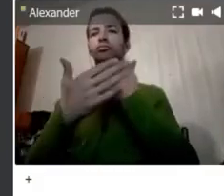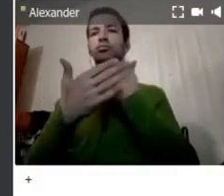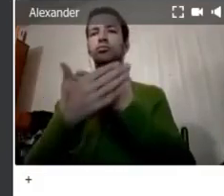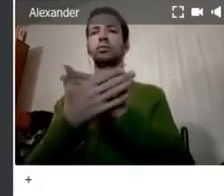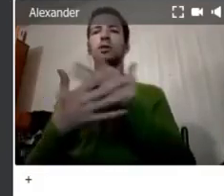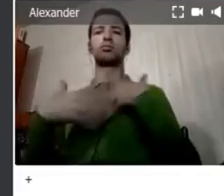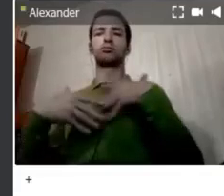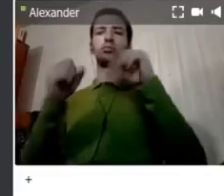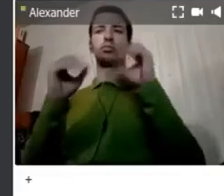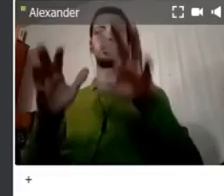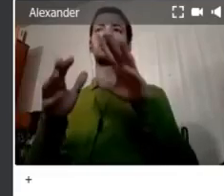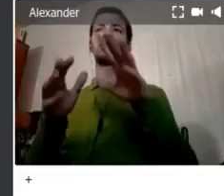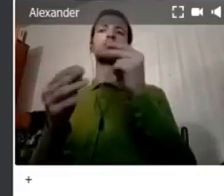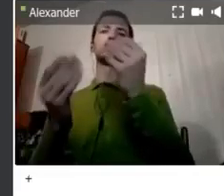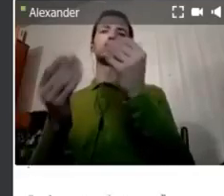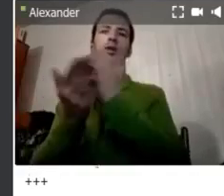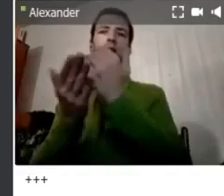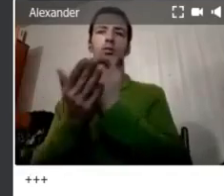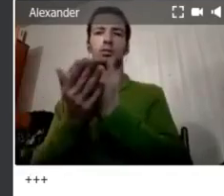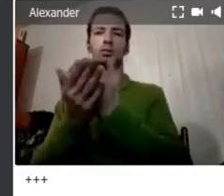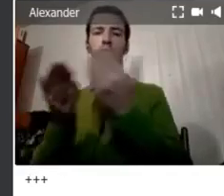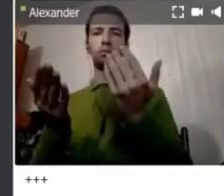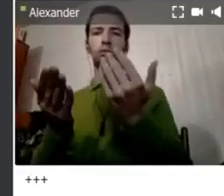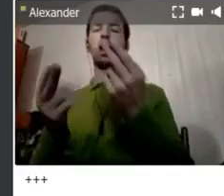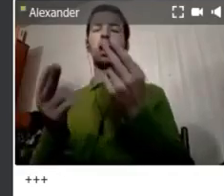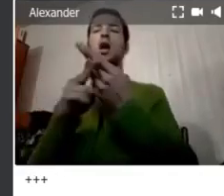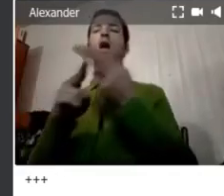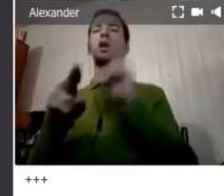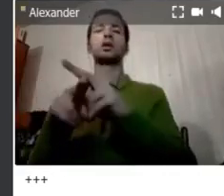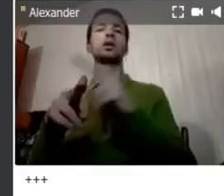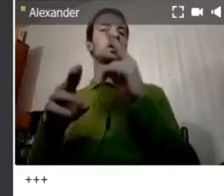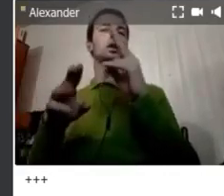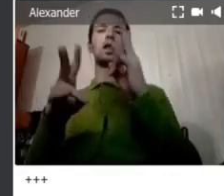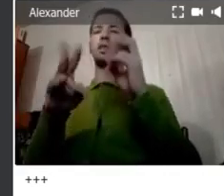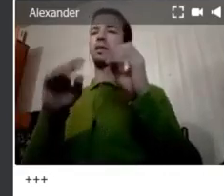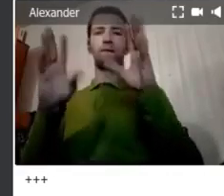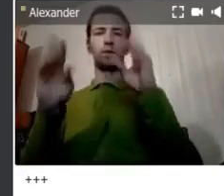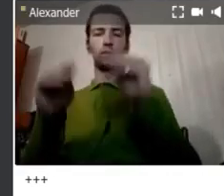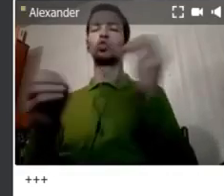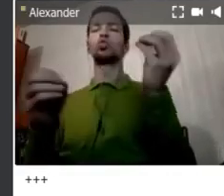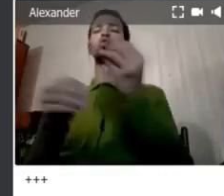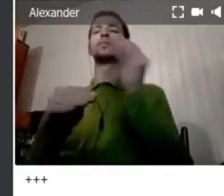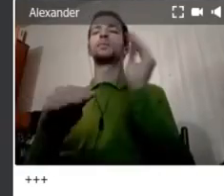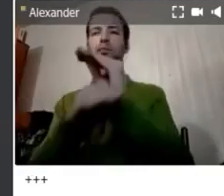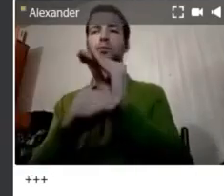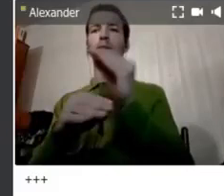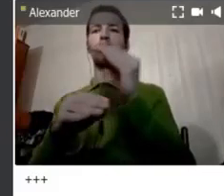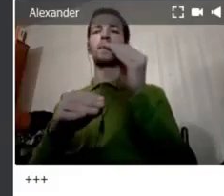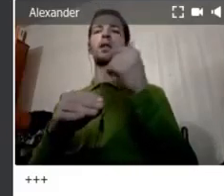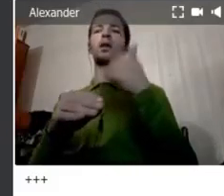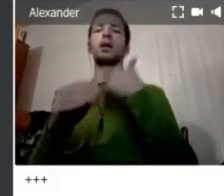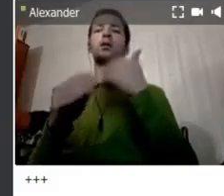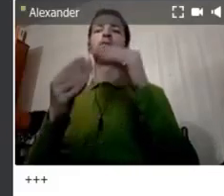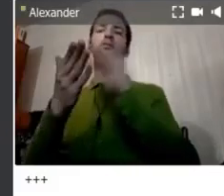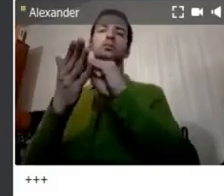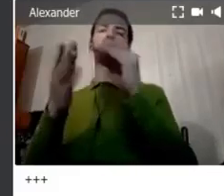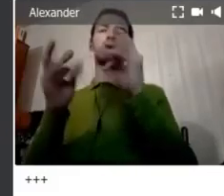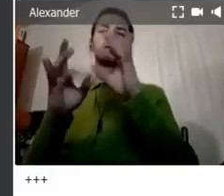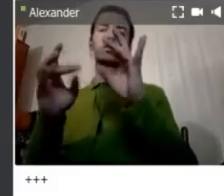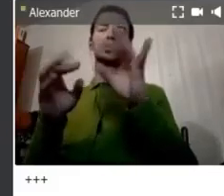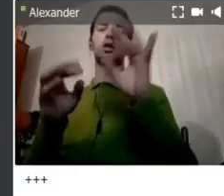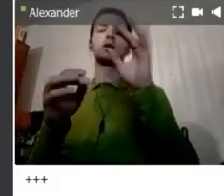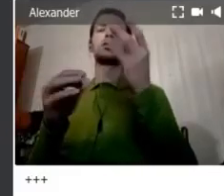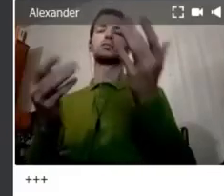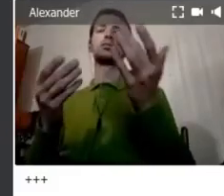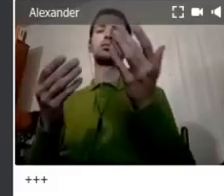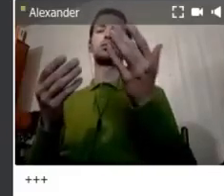12-16 человек, и вы уже там в районе 500 000 делаете, да, я скажу вам простую математику.